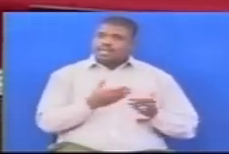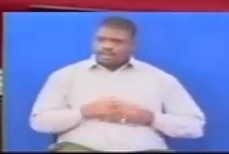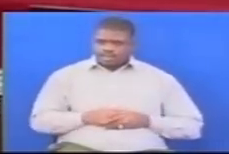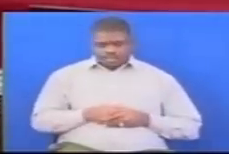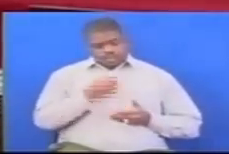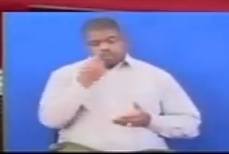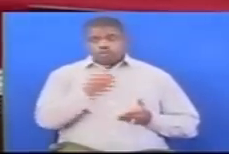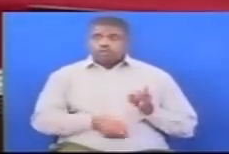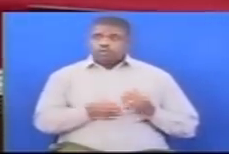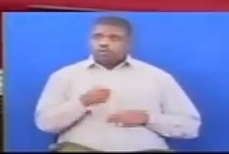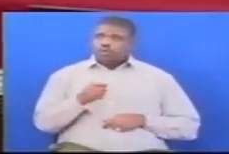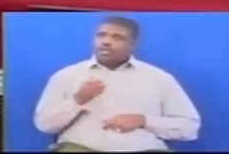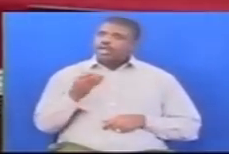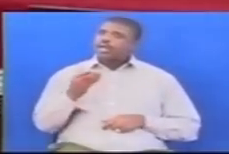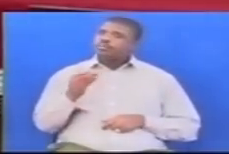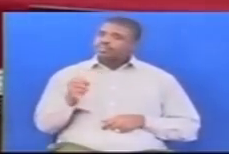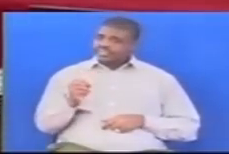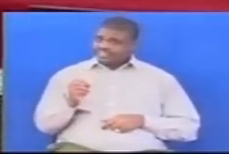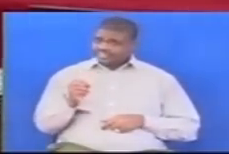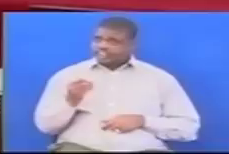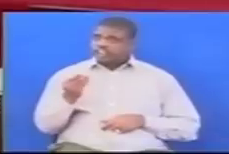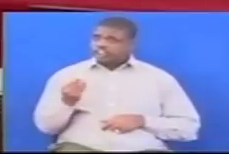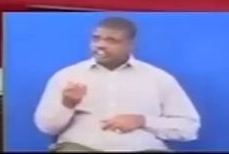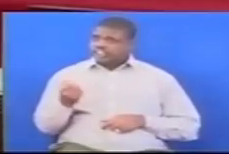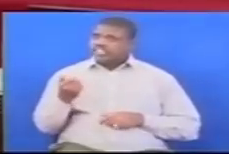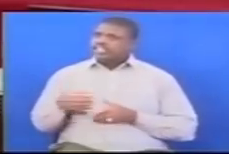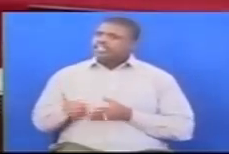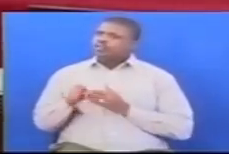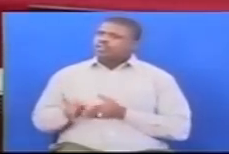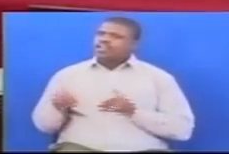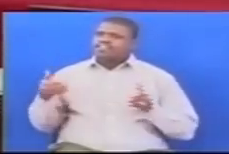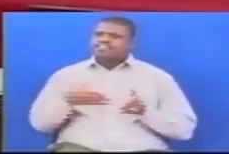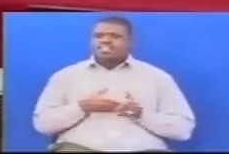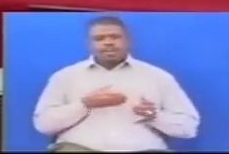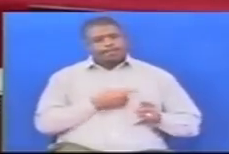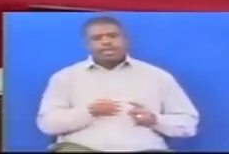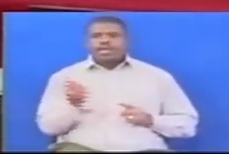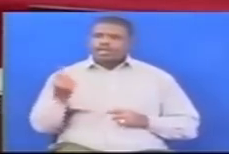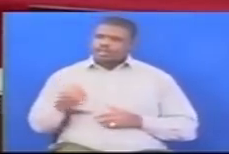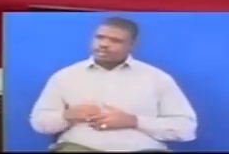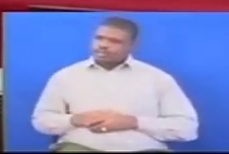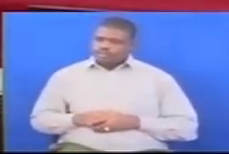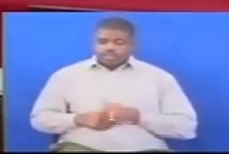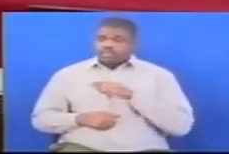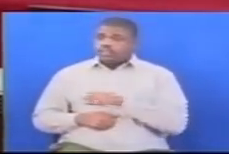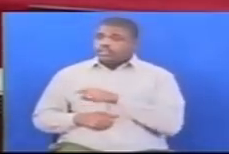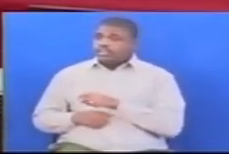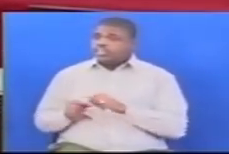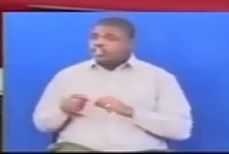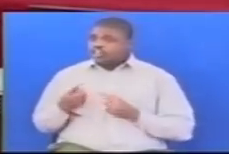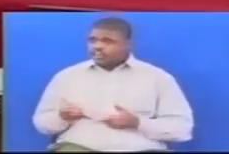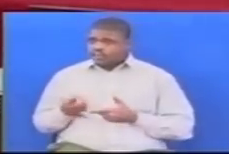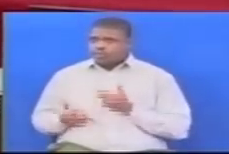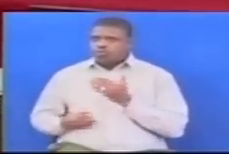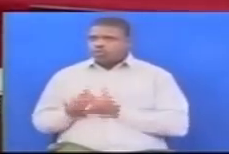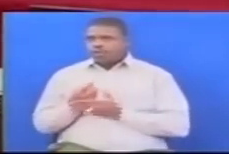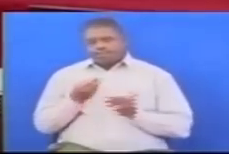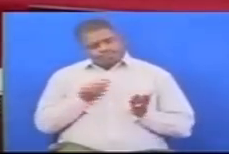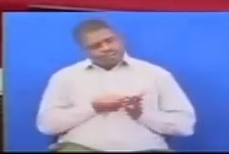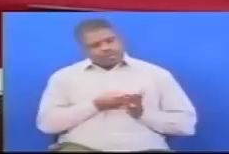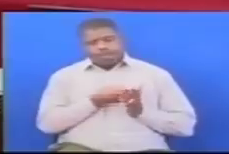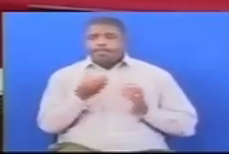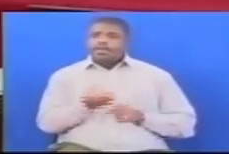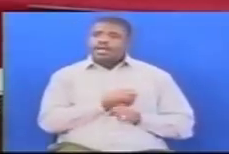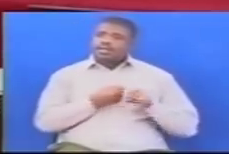tozo ya shilingi 50 inatakiwa iongezwe ili ifikie 100. Hii ni kutokana na fedha ambazo